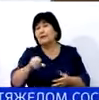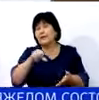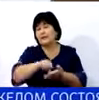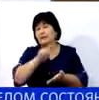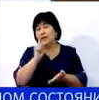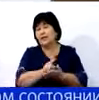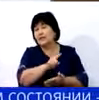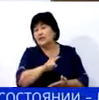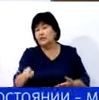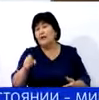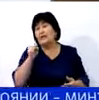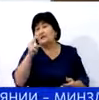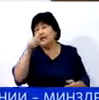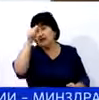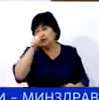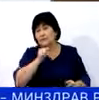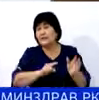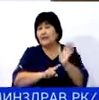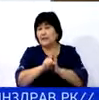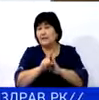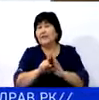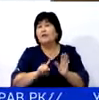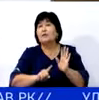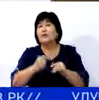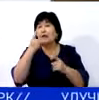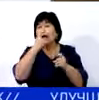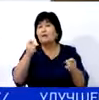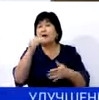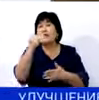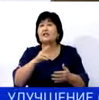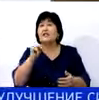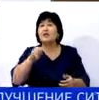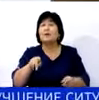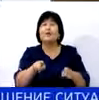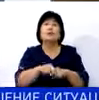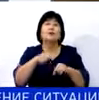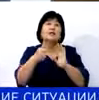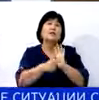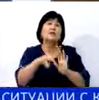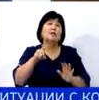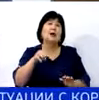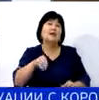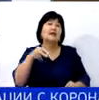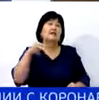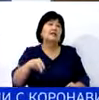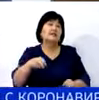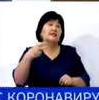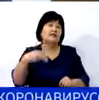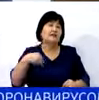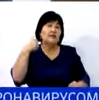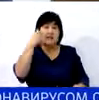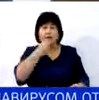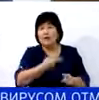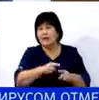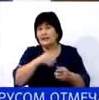охватывать в период в 12 месяцев, начиная с момента объявления режима ЧП, то есть 16 марта 2020 года.